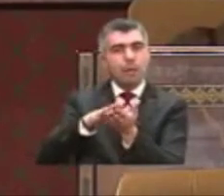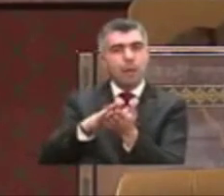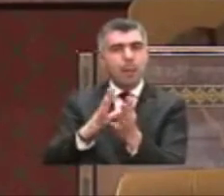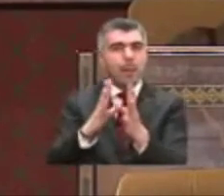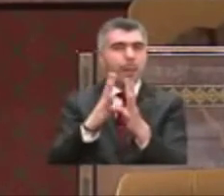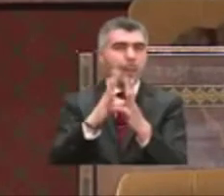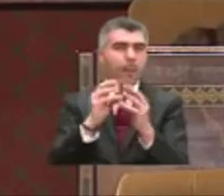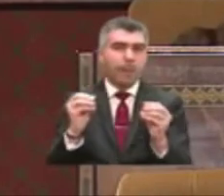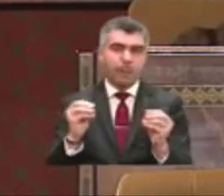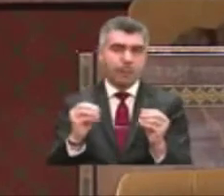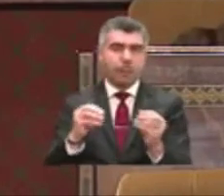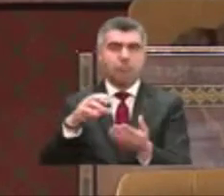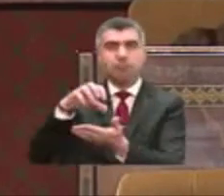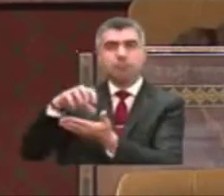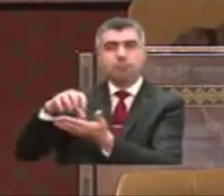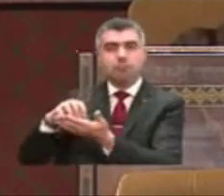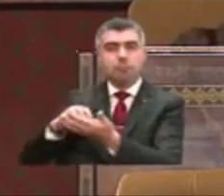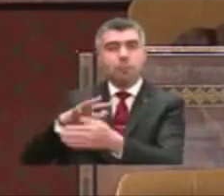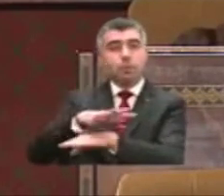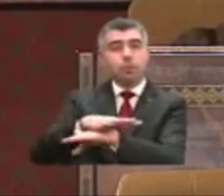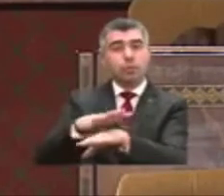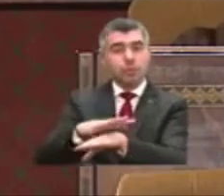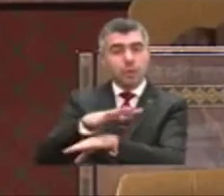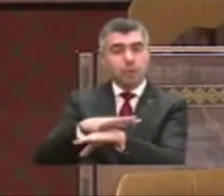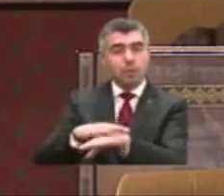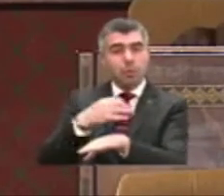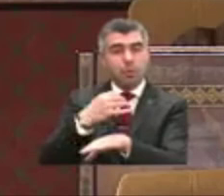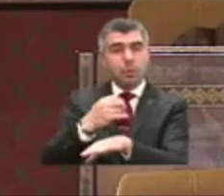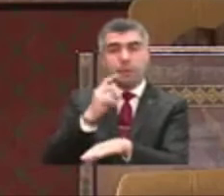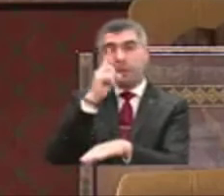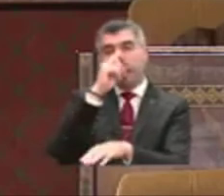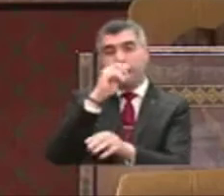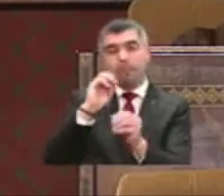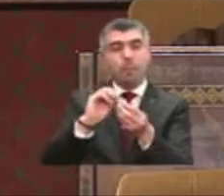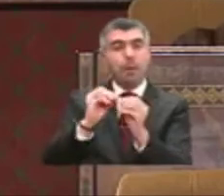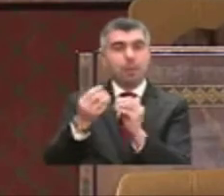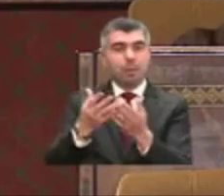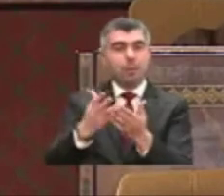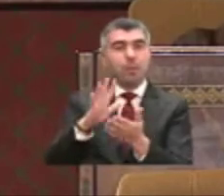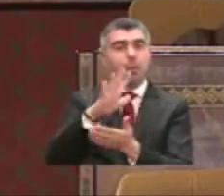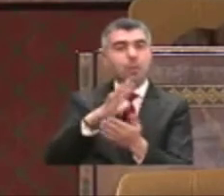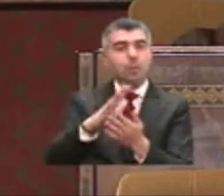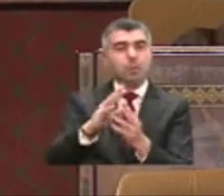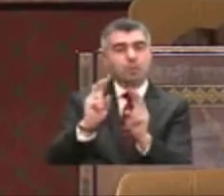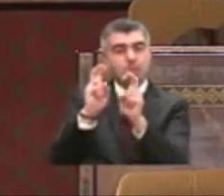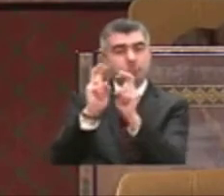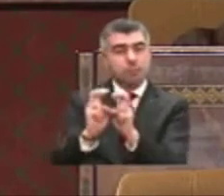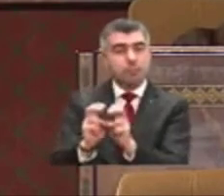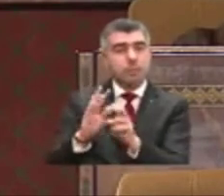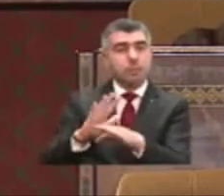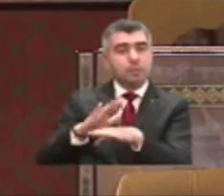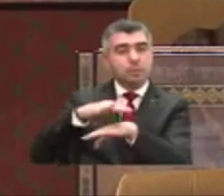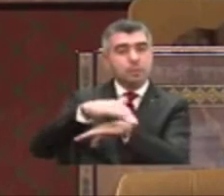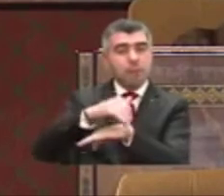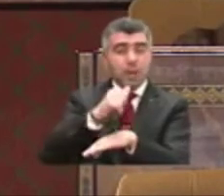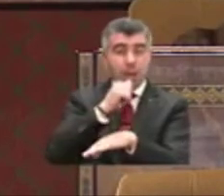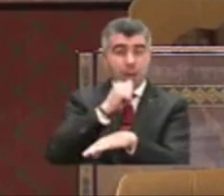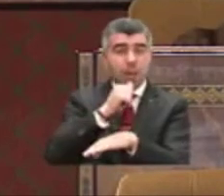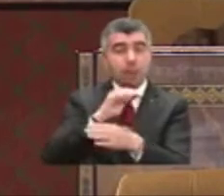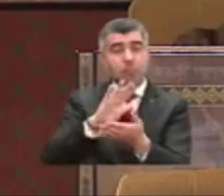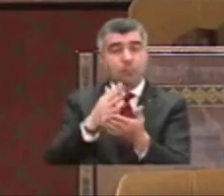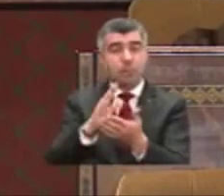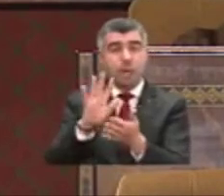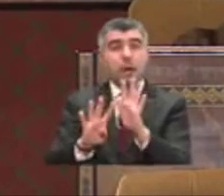ديال الماء في مجموعه ديال الجهات راه بلغ اللون البرتقالي، مما اثر على يعني الحقينه ديال السدود الكبرى، راه كاين اللي وصلت مثلا سد بين الويدان اقل